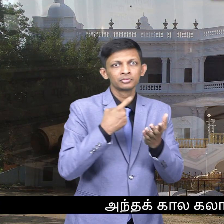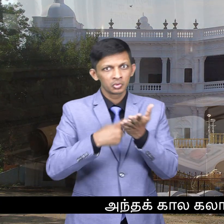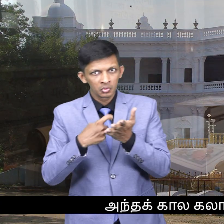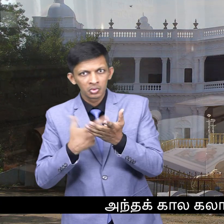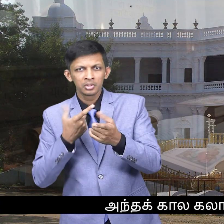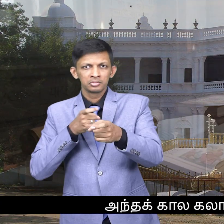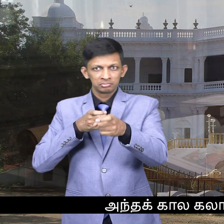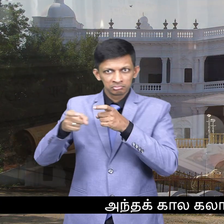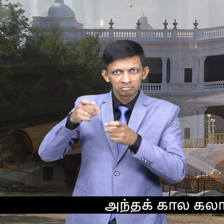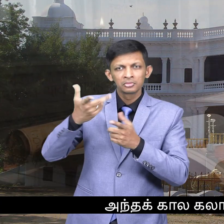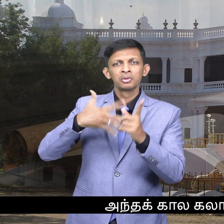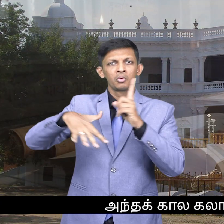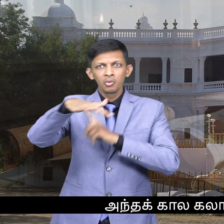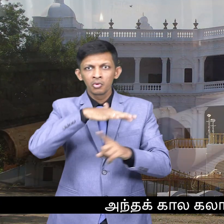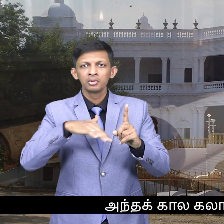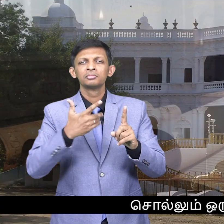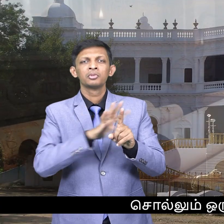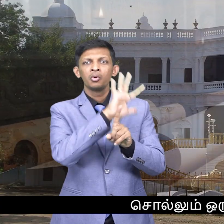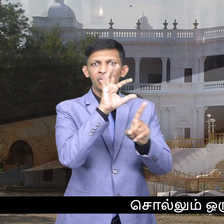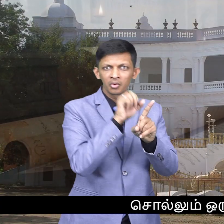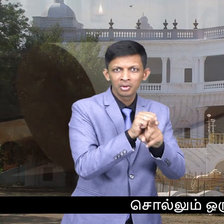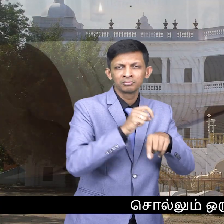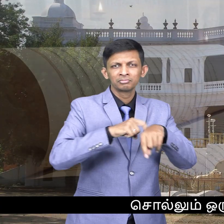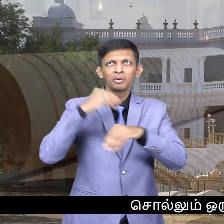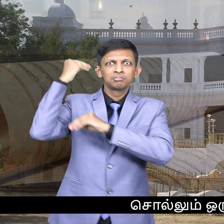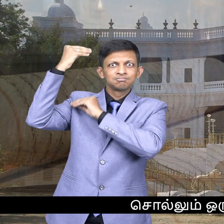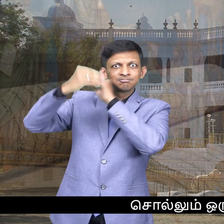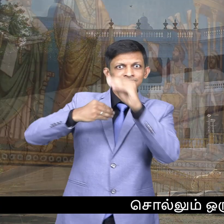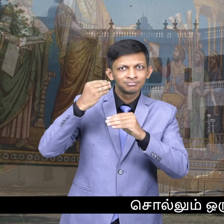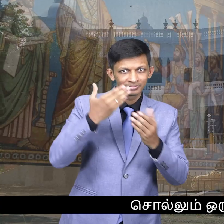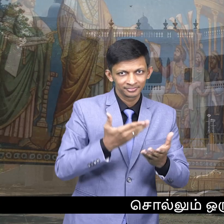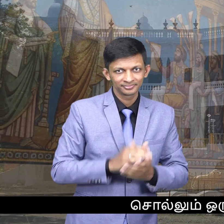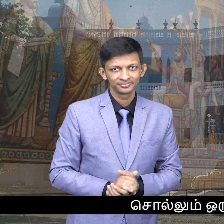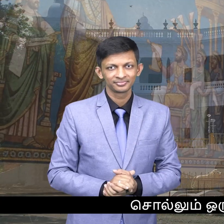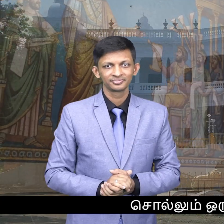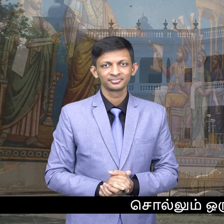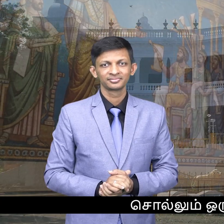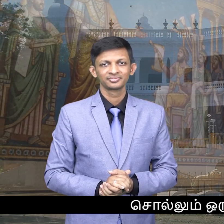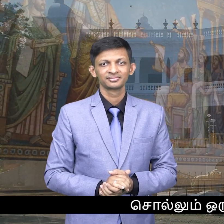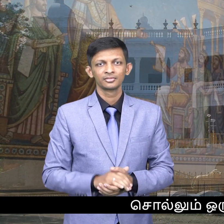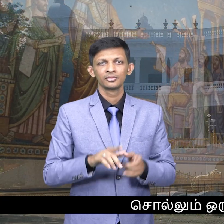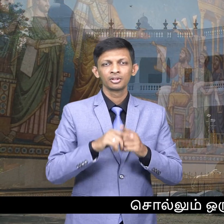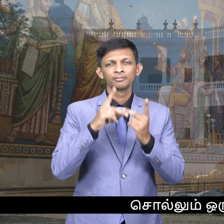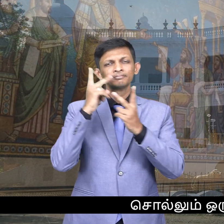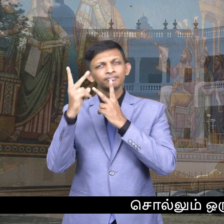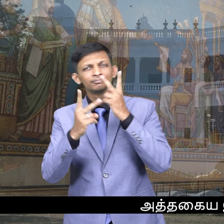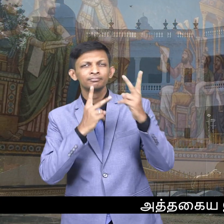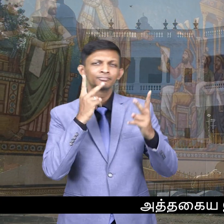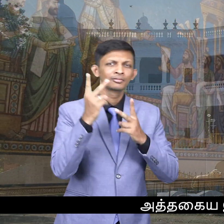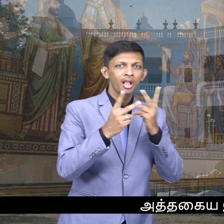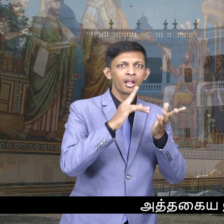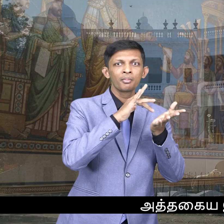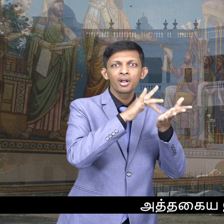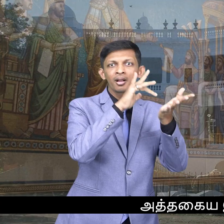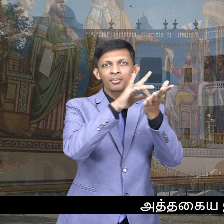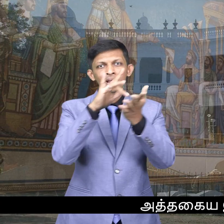ஆண்ட மன்னர்கள் மற்றும் அந்த கால கலாச்சாரத்தை பற்றி நமக்கு சொல்லும் ஒரு வரலாற்றின் ஒரு பகுதி.